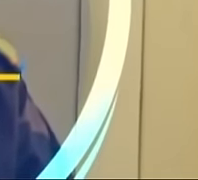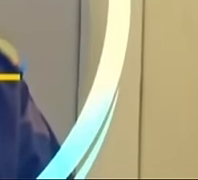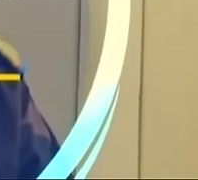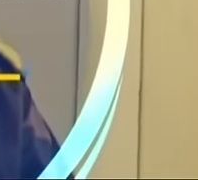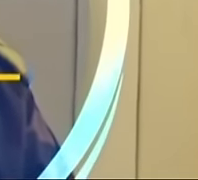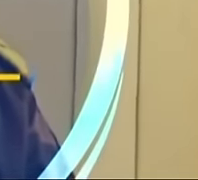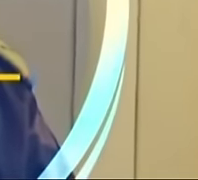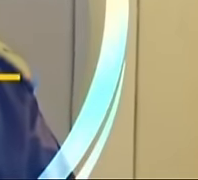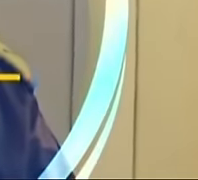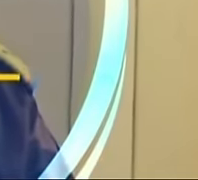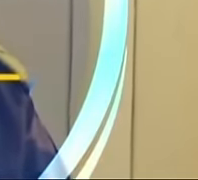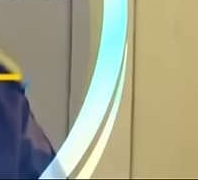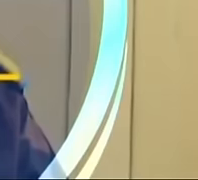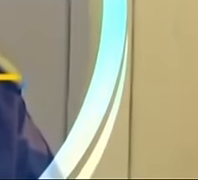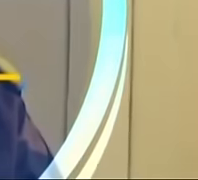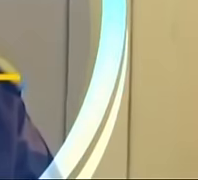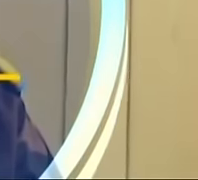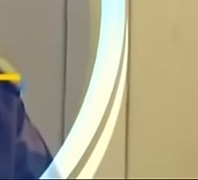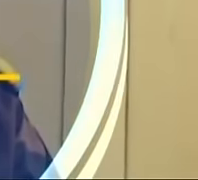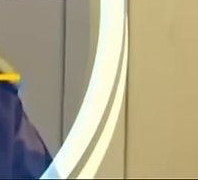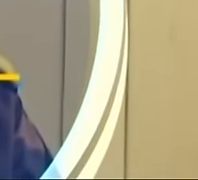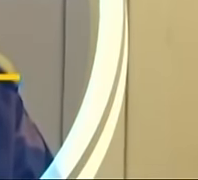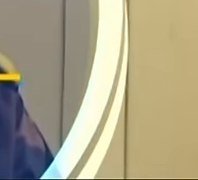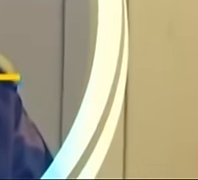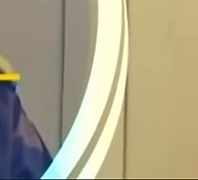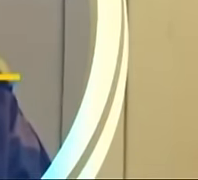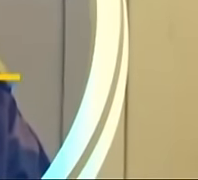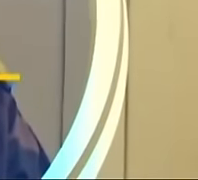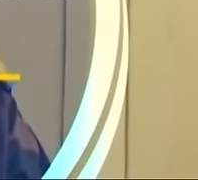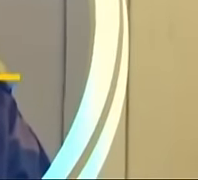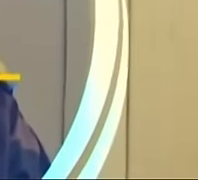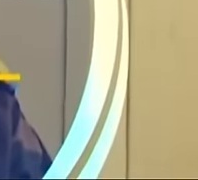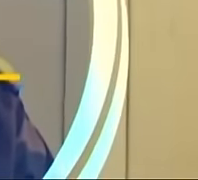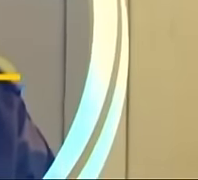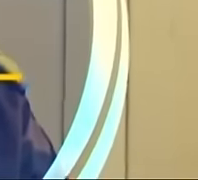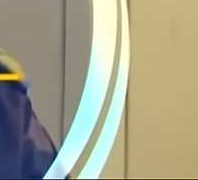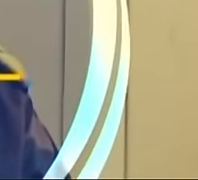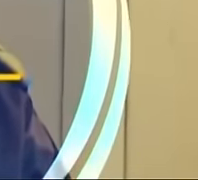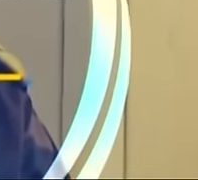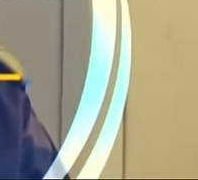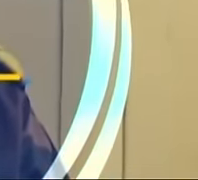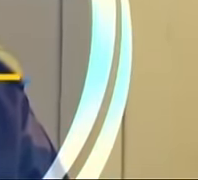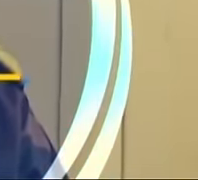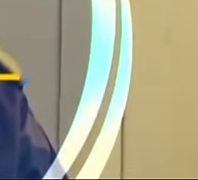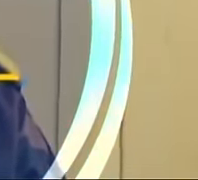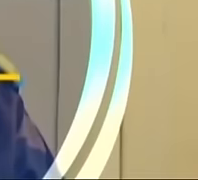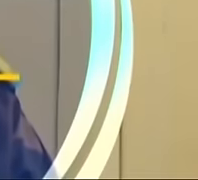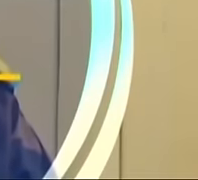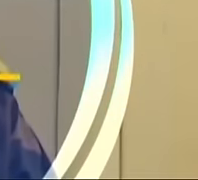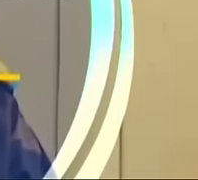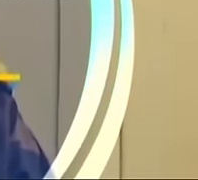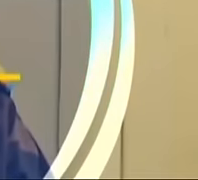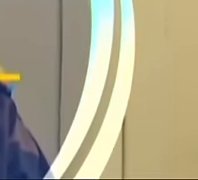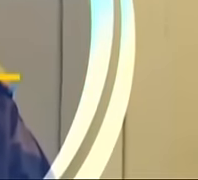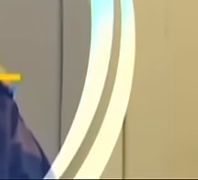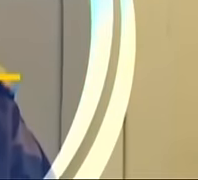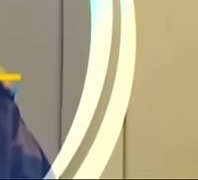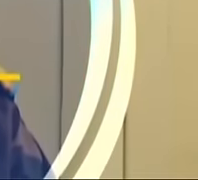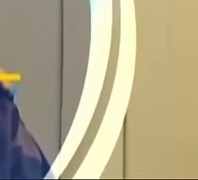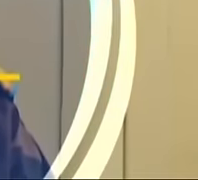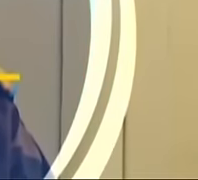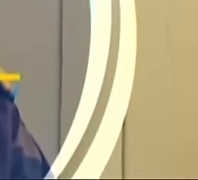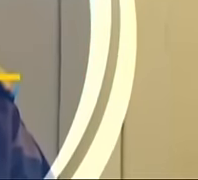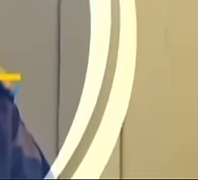Goma. Actuellement, la situation est sous contrôle. Vous allez suivre dans ce journal l'intervention du